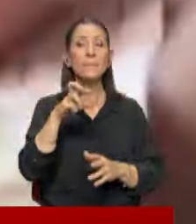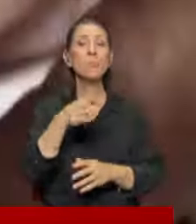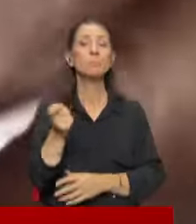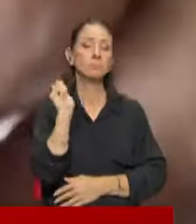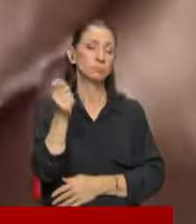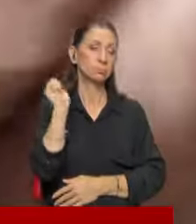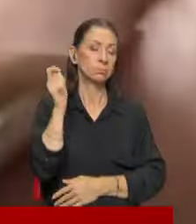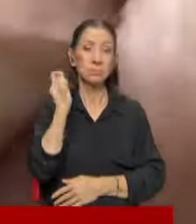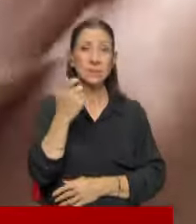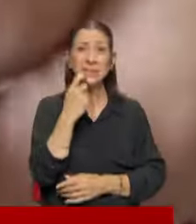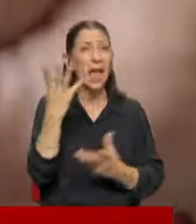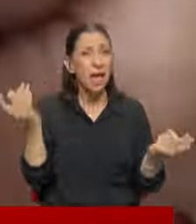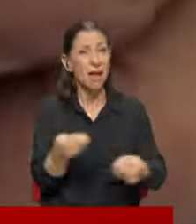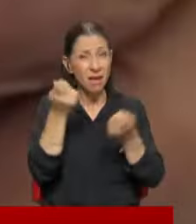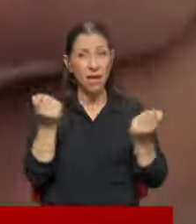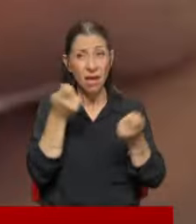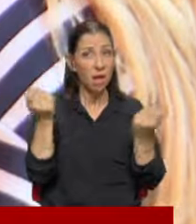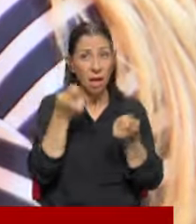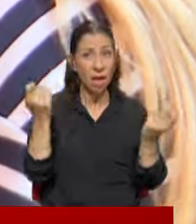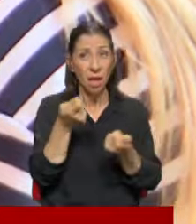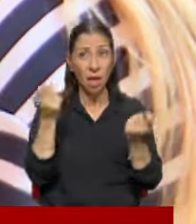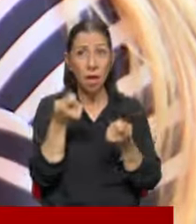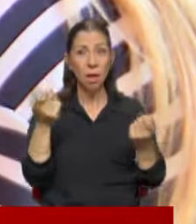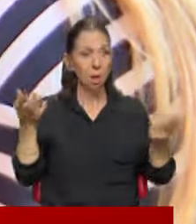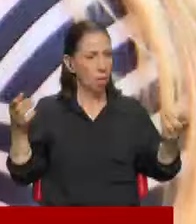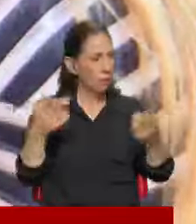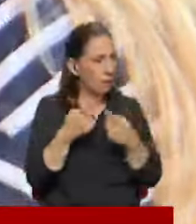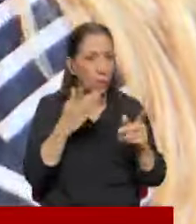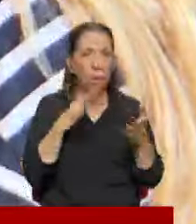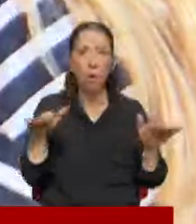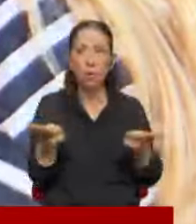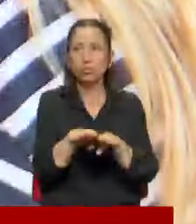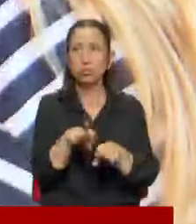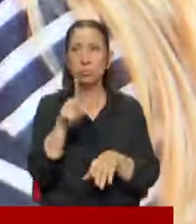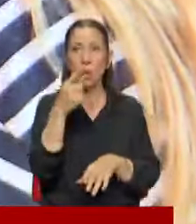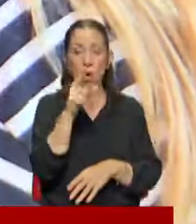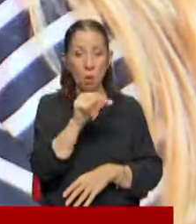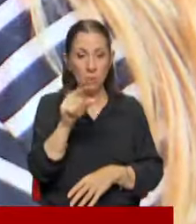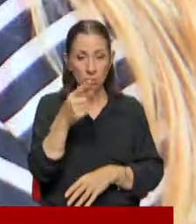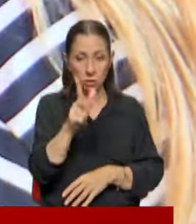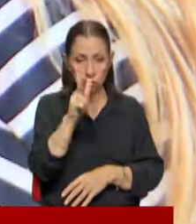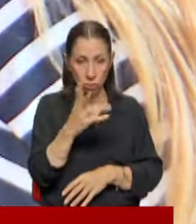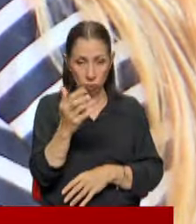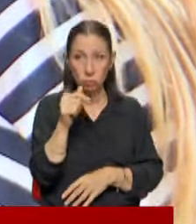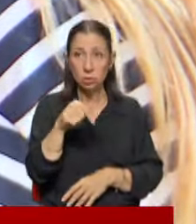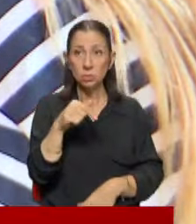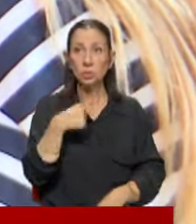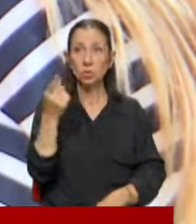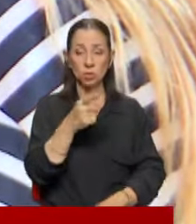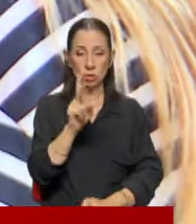az prim ödeyen arasındaki makas gitgide kapanıyor. Makas da kalmadı artık yani. 11.300 lira alıyordum. Şimdi